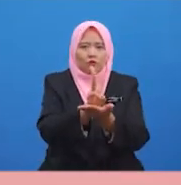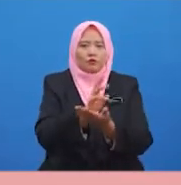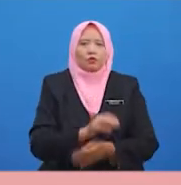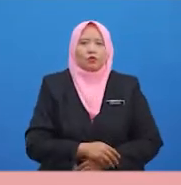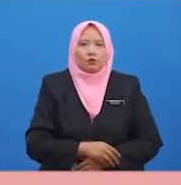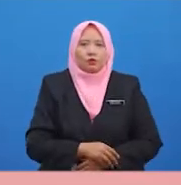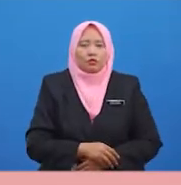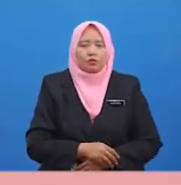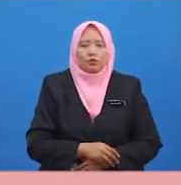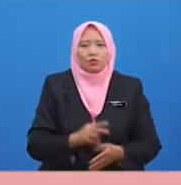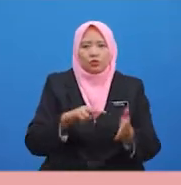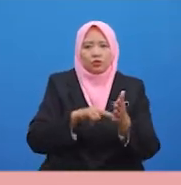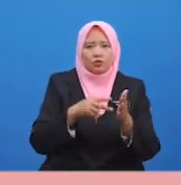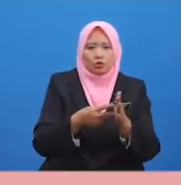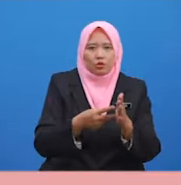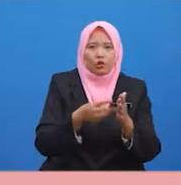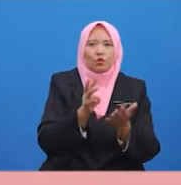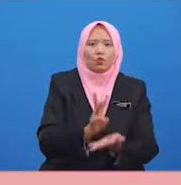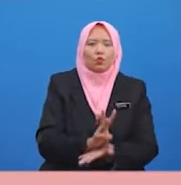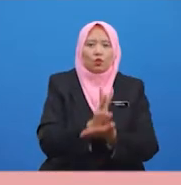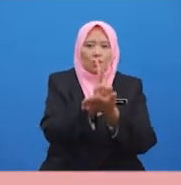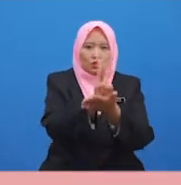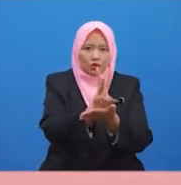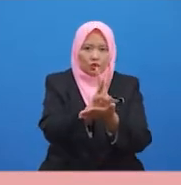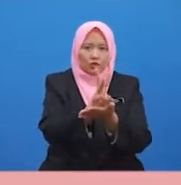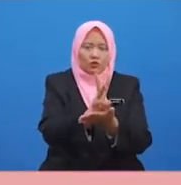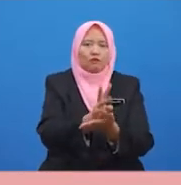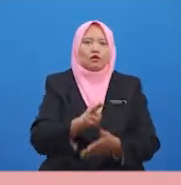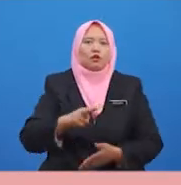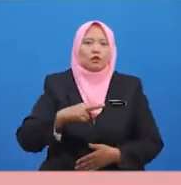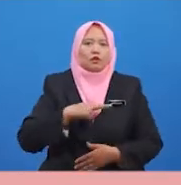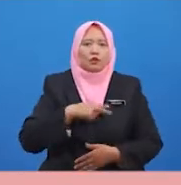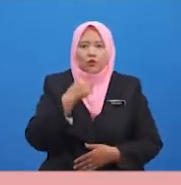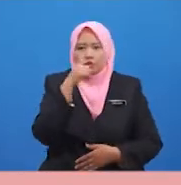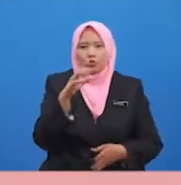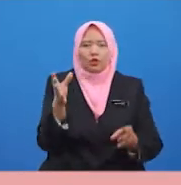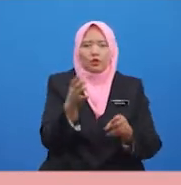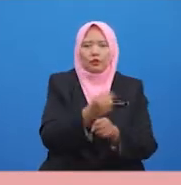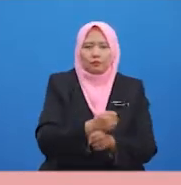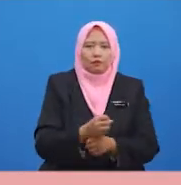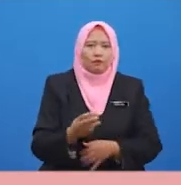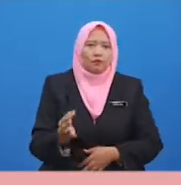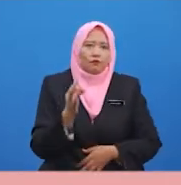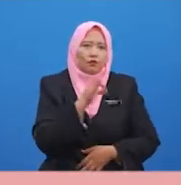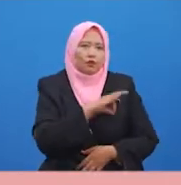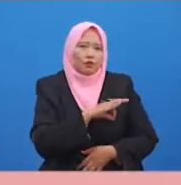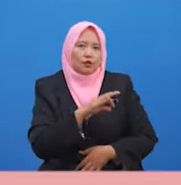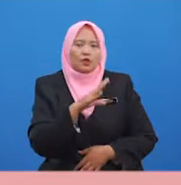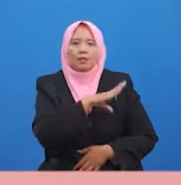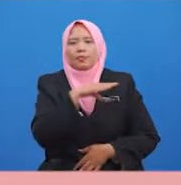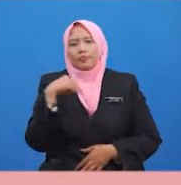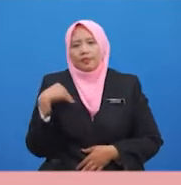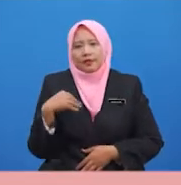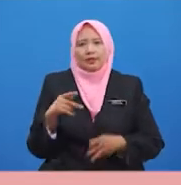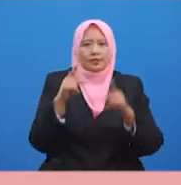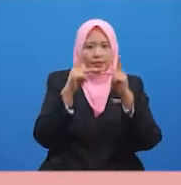harta yang dapat diambil manfaatnya serta kekal fizikalnya untuk